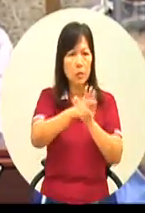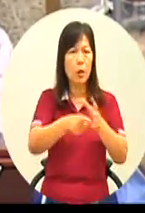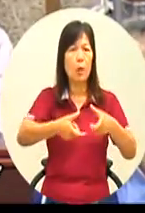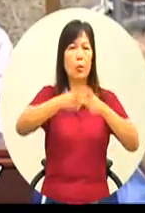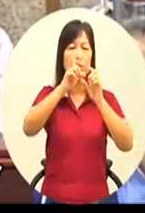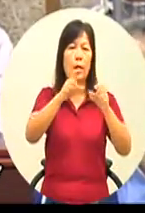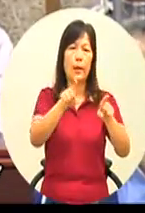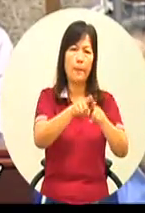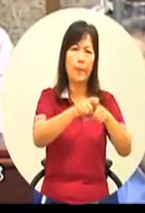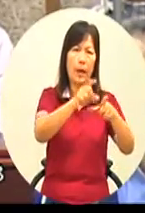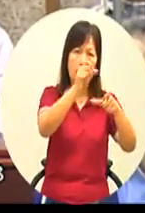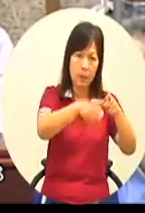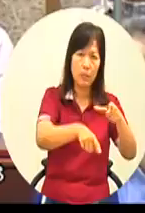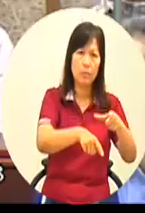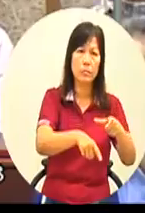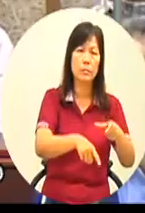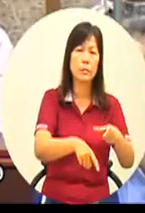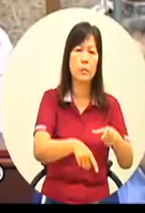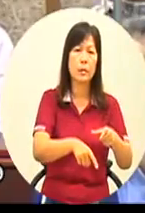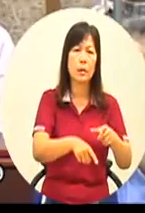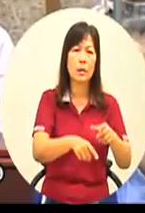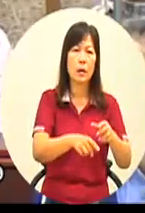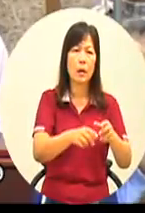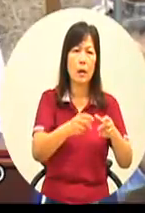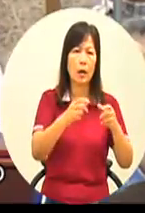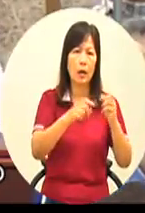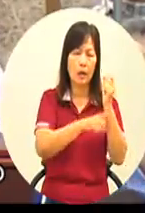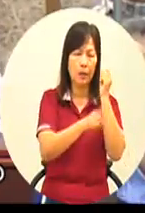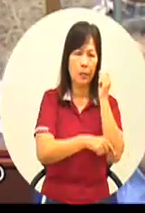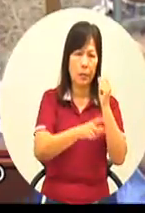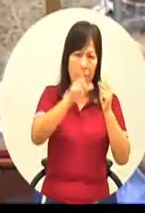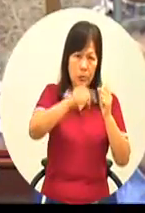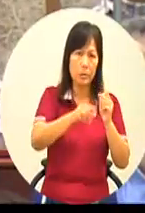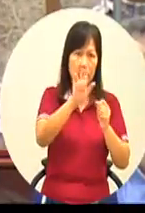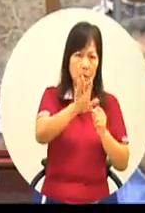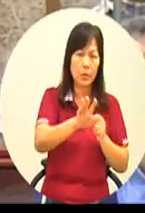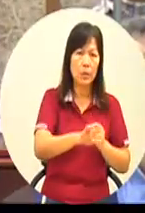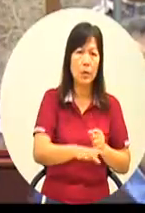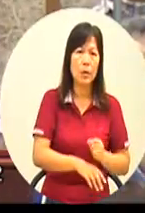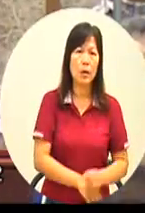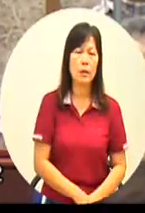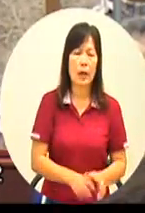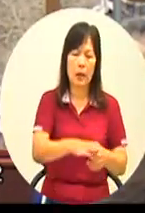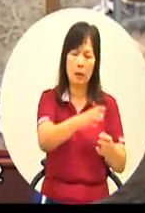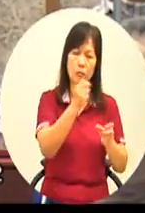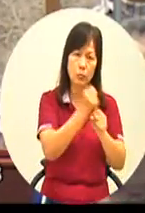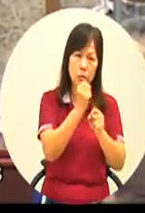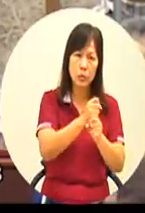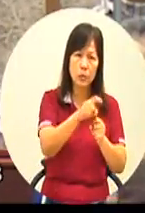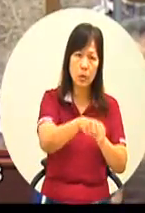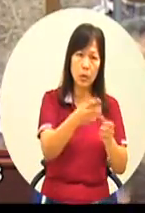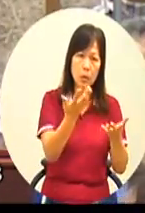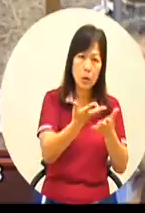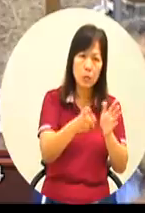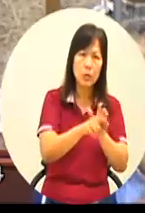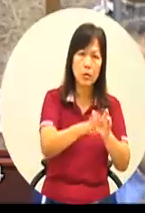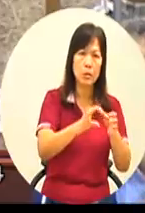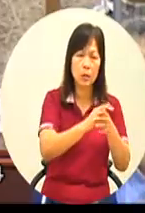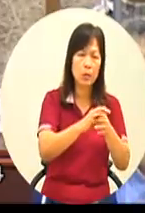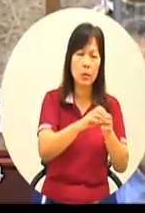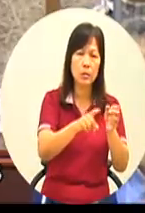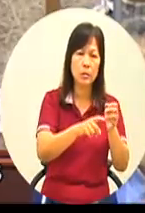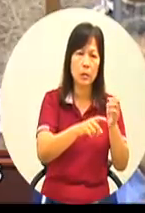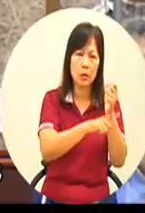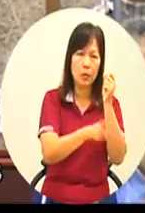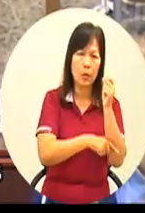民间的那个律师事务所来担任律师，那他所从事的业务其实事实上都是跟律师相关、